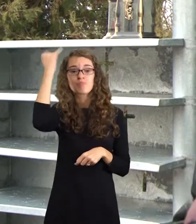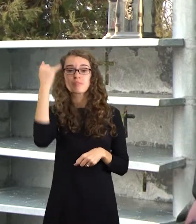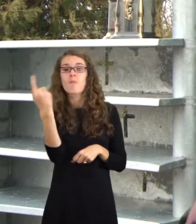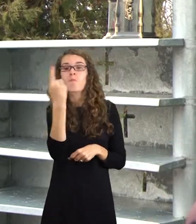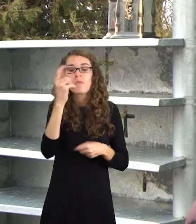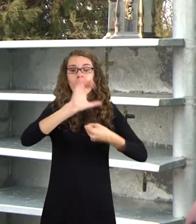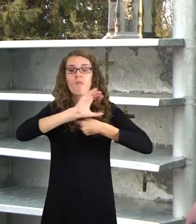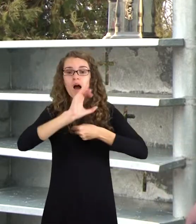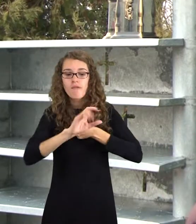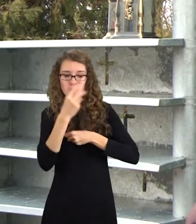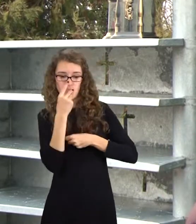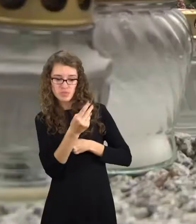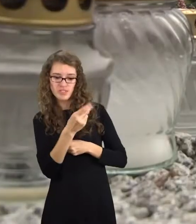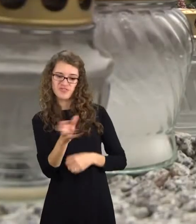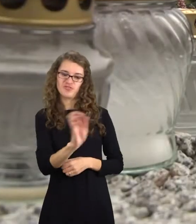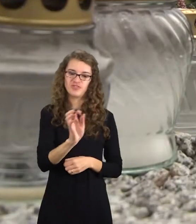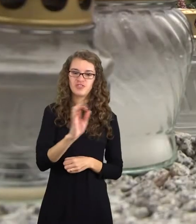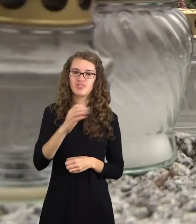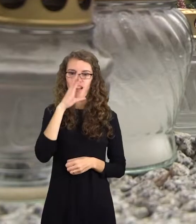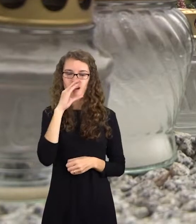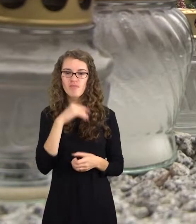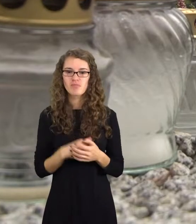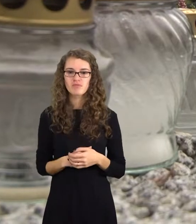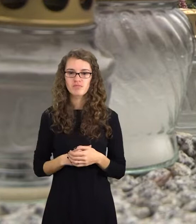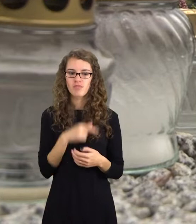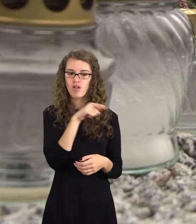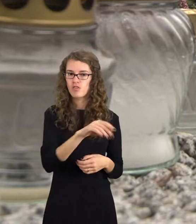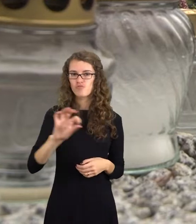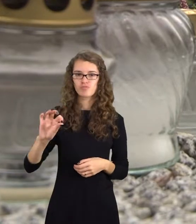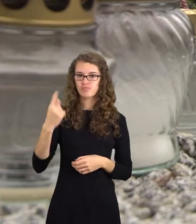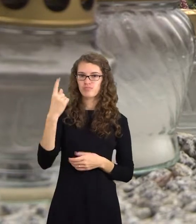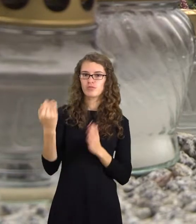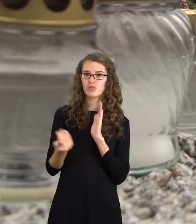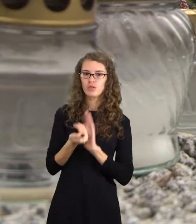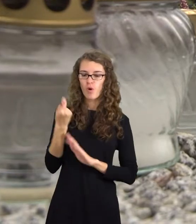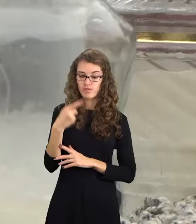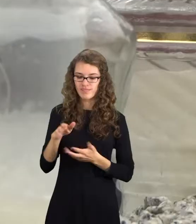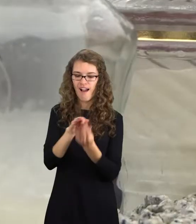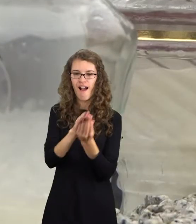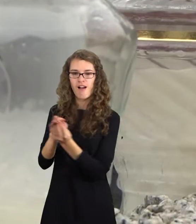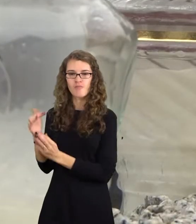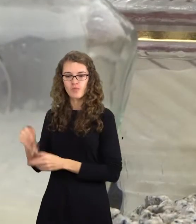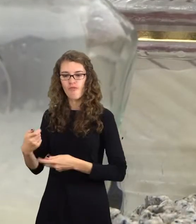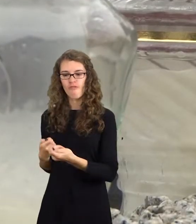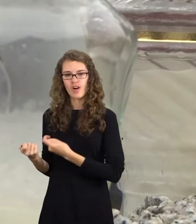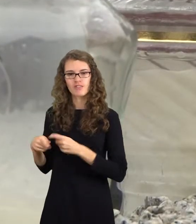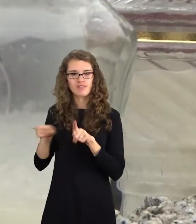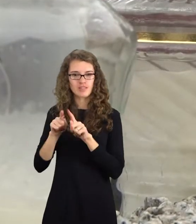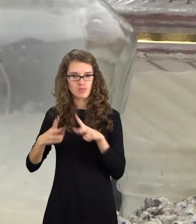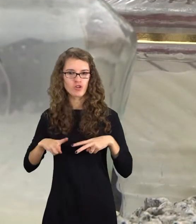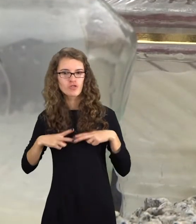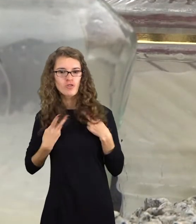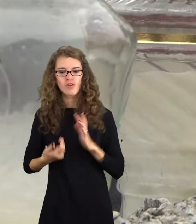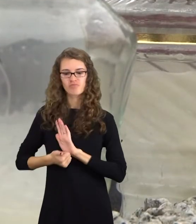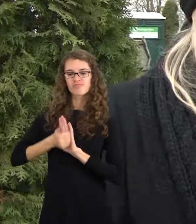kuris nebūtų labai pridegęs. Tokia neregėta naujovė didžiuojasi ir kapinių vadovė Daiva Buračienė, kuri teigia tikinti, kad